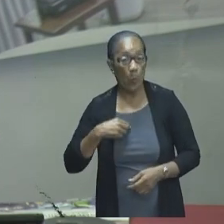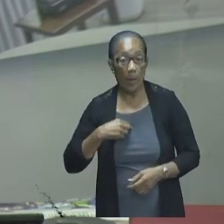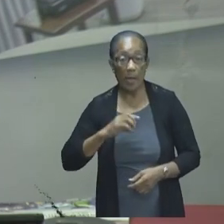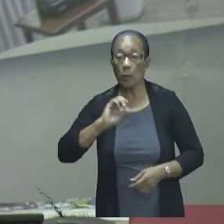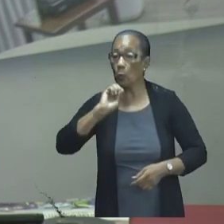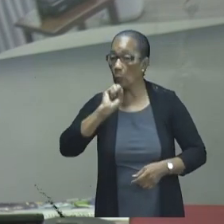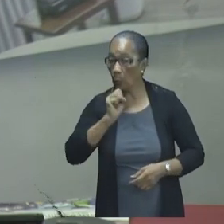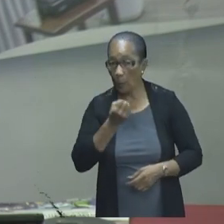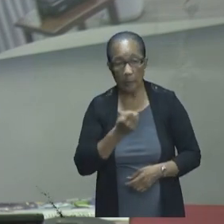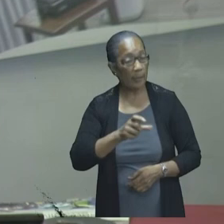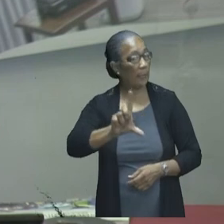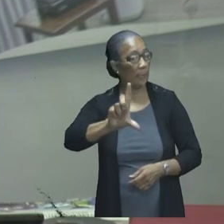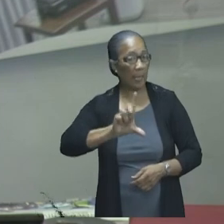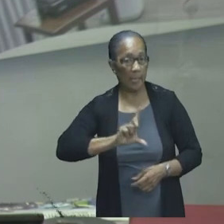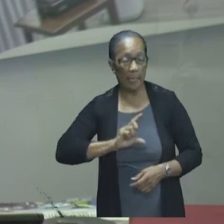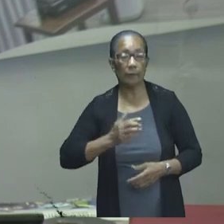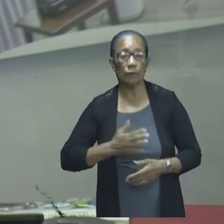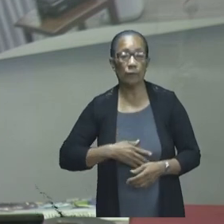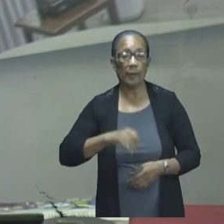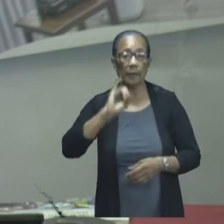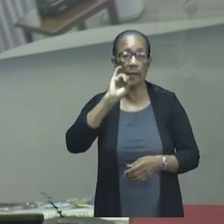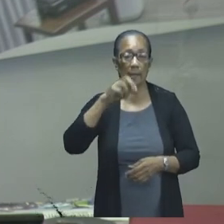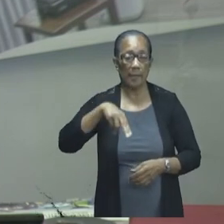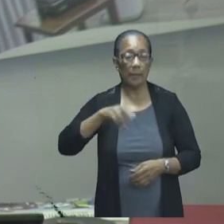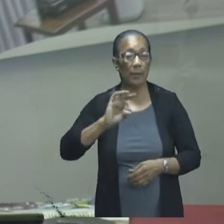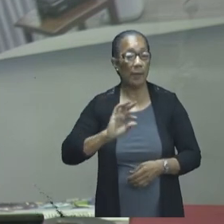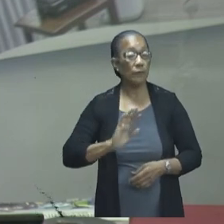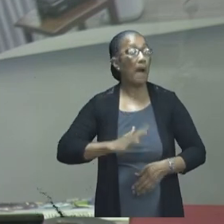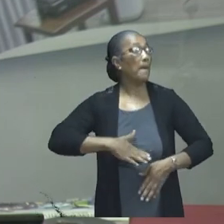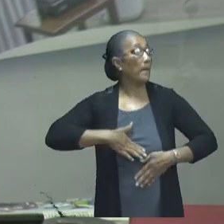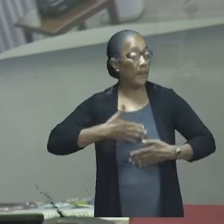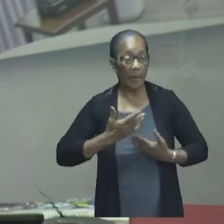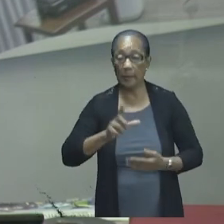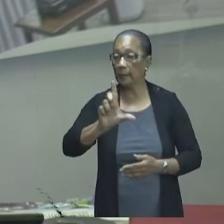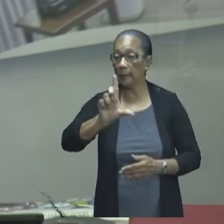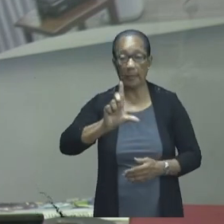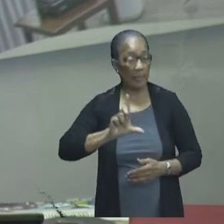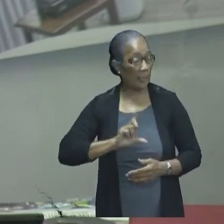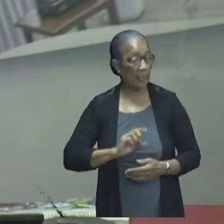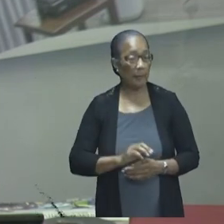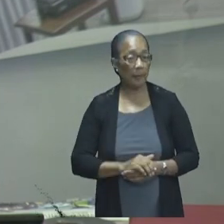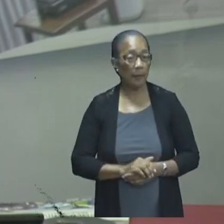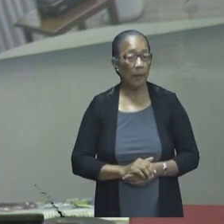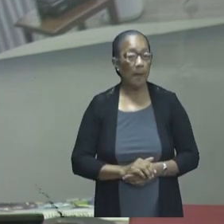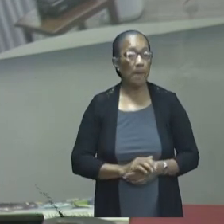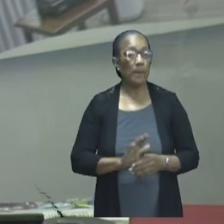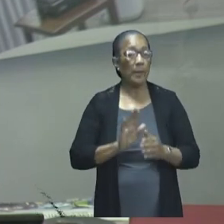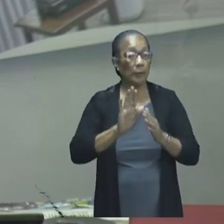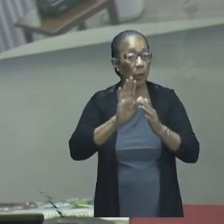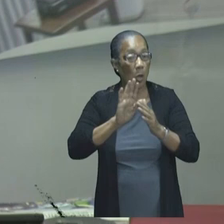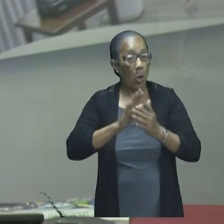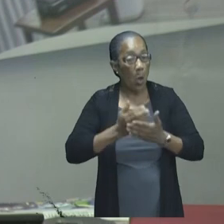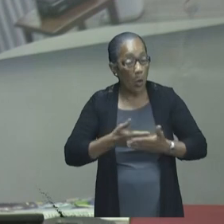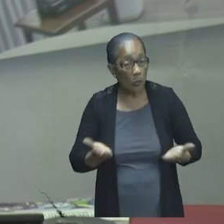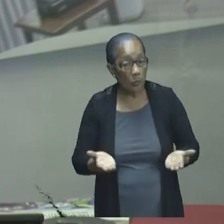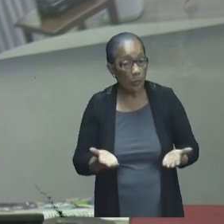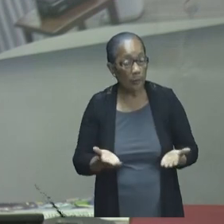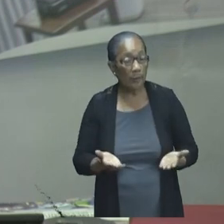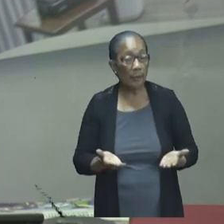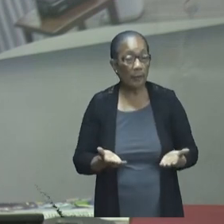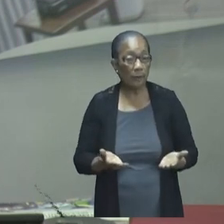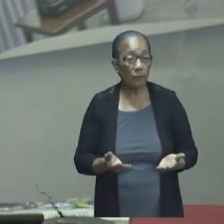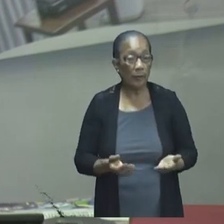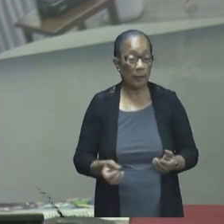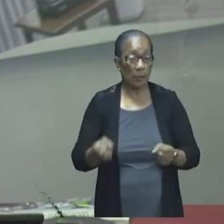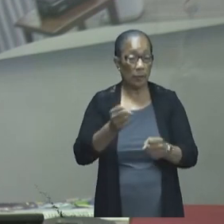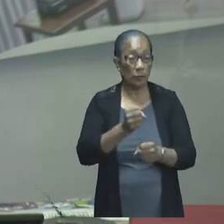van amf we onthouden dat mogen niet te lenen met uitzondering van de internationale financiële instituten die mf